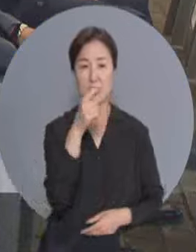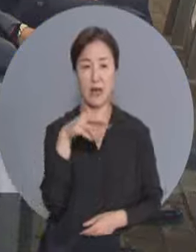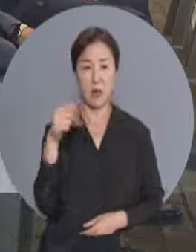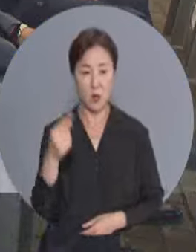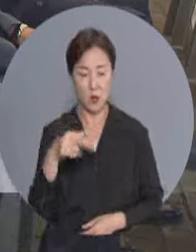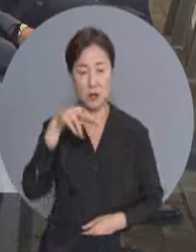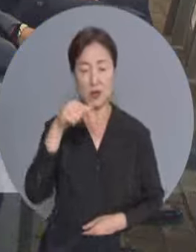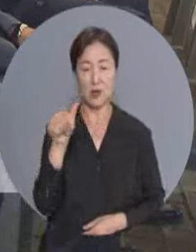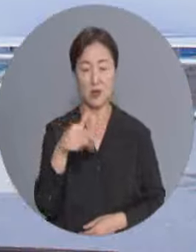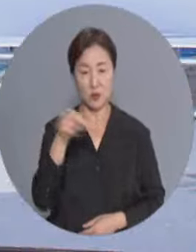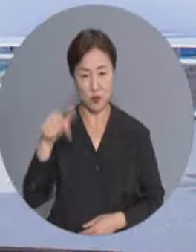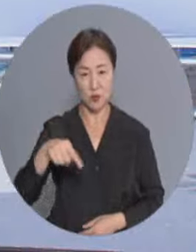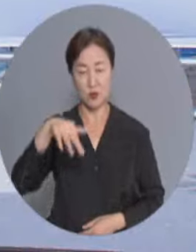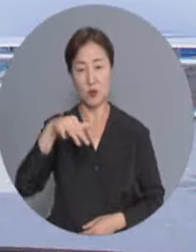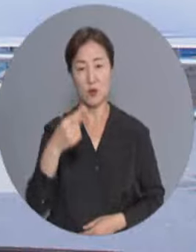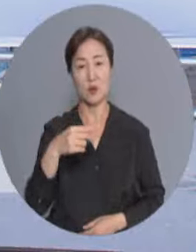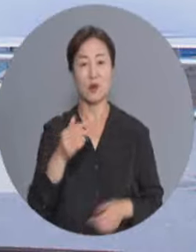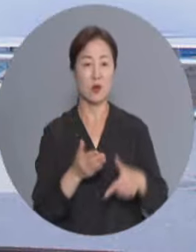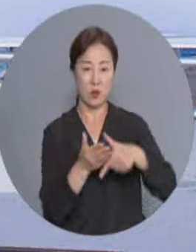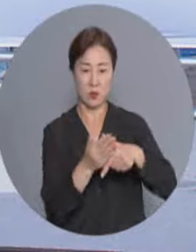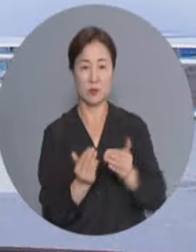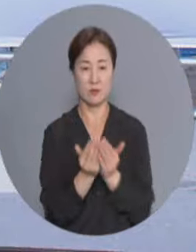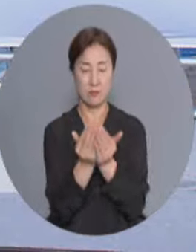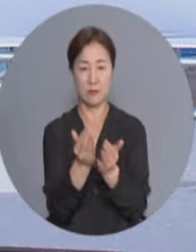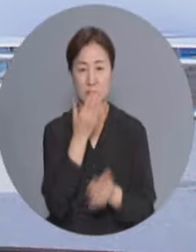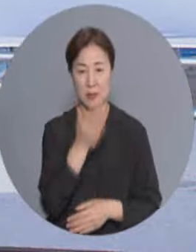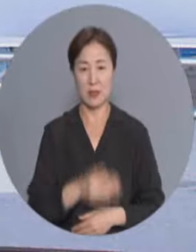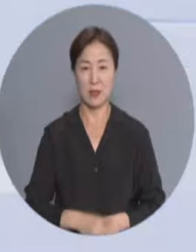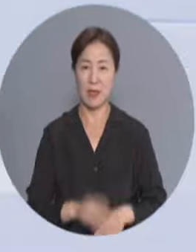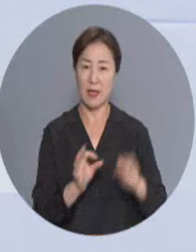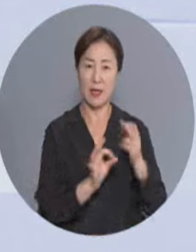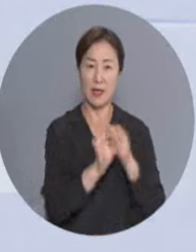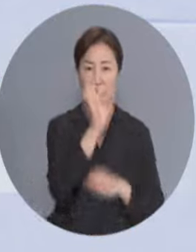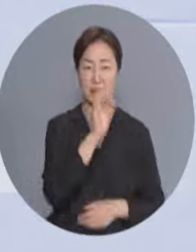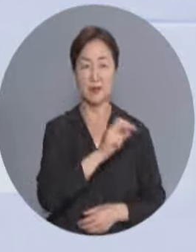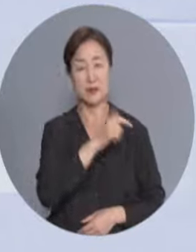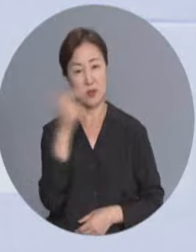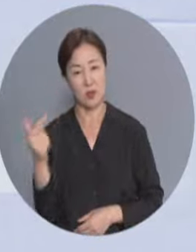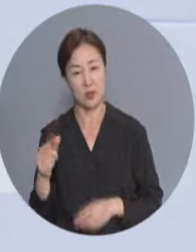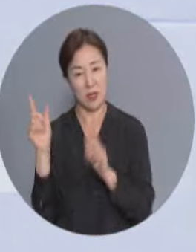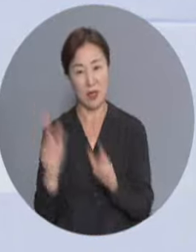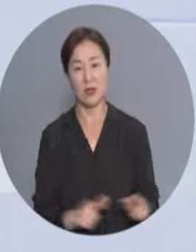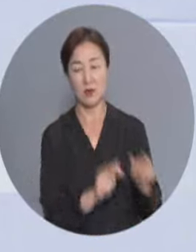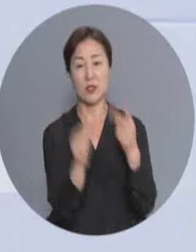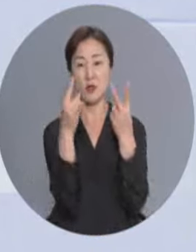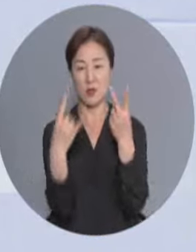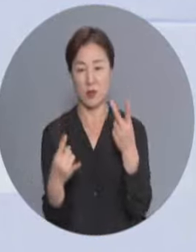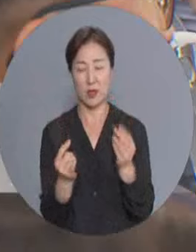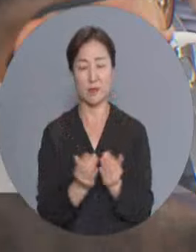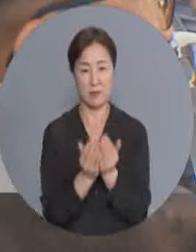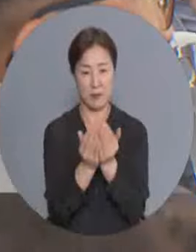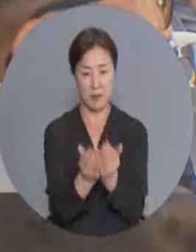초도, 거문도를 운항하게 됩니다. 하메로는 오전과 오후 하루 두 차례 운행되며